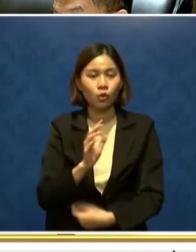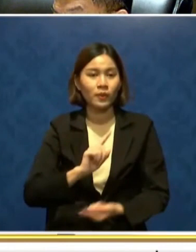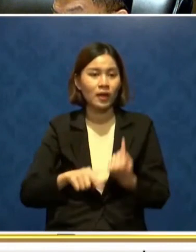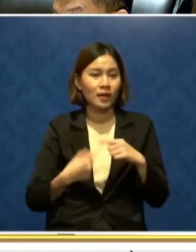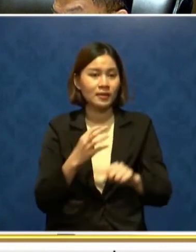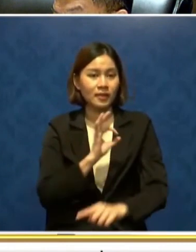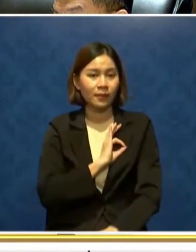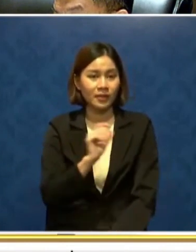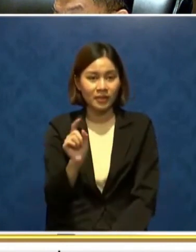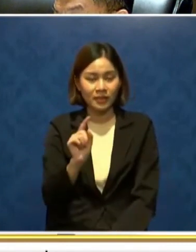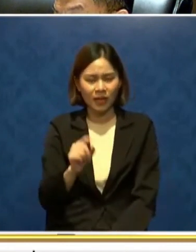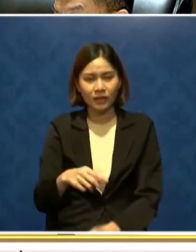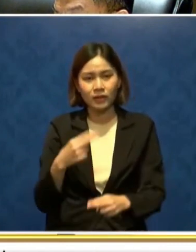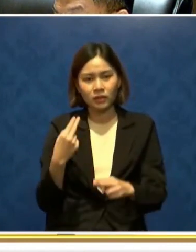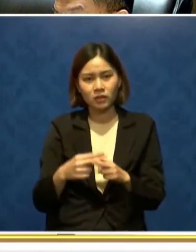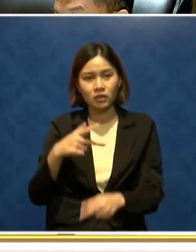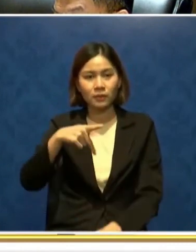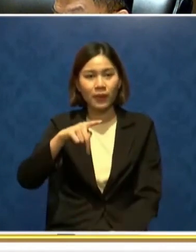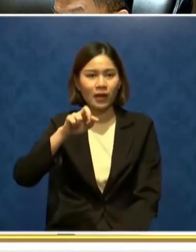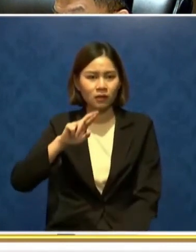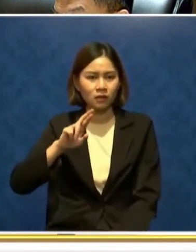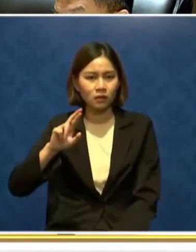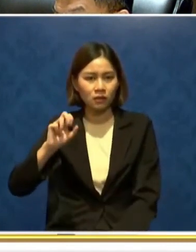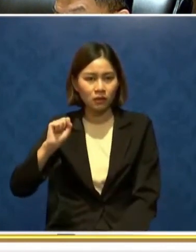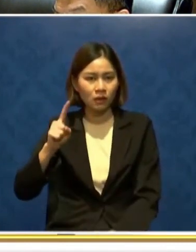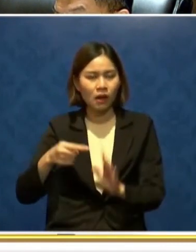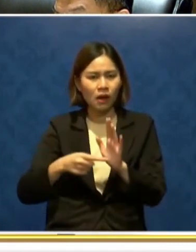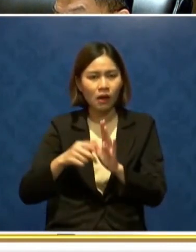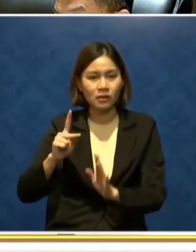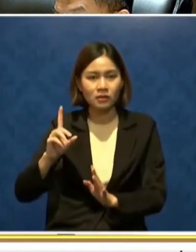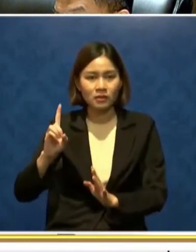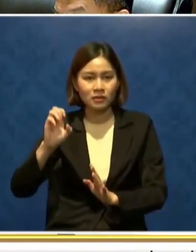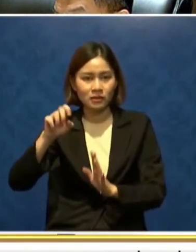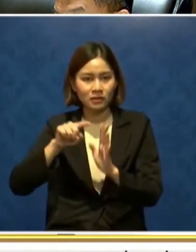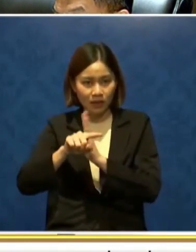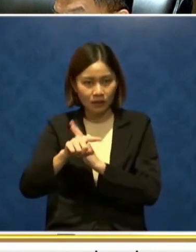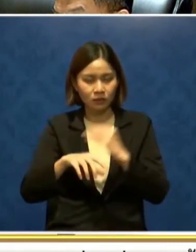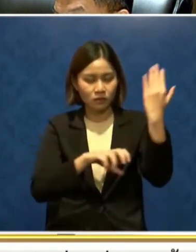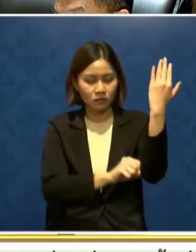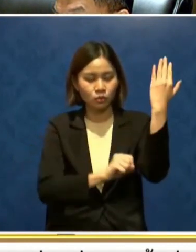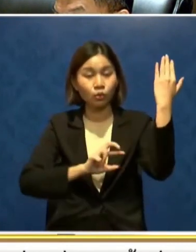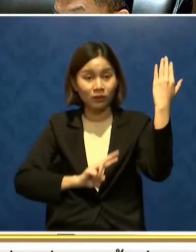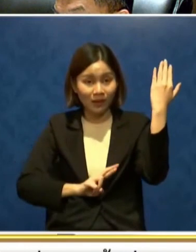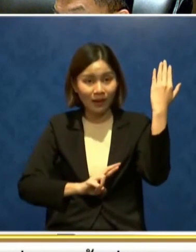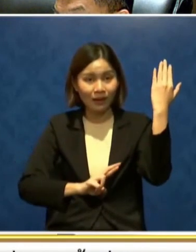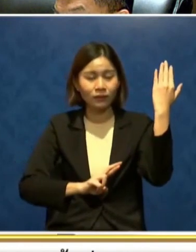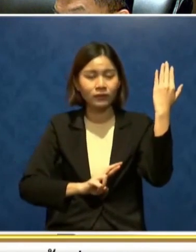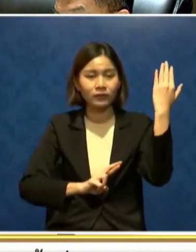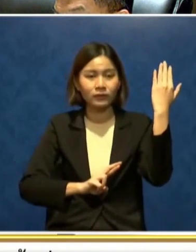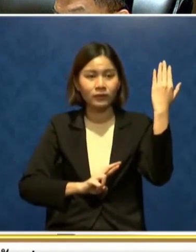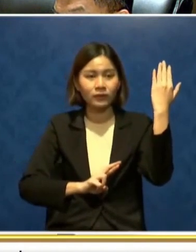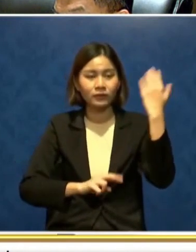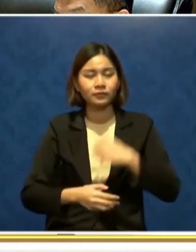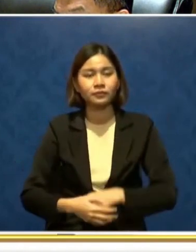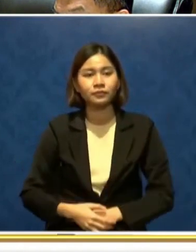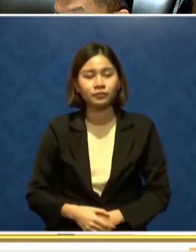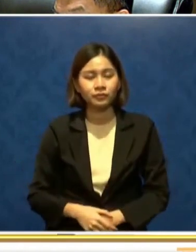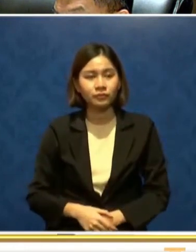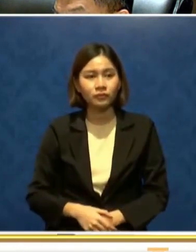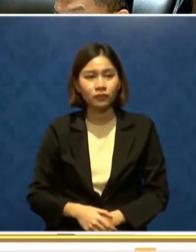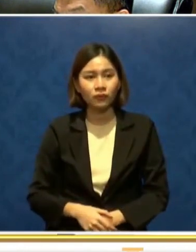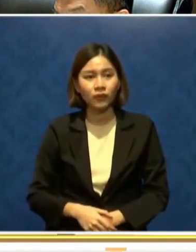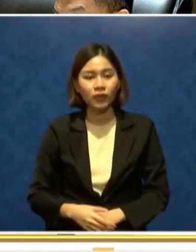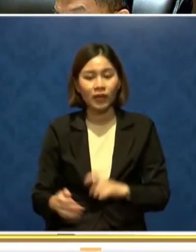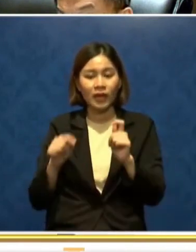เฉพาะนะครับท่านสสพันธ์ศักดิ์บุญแทนบุญแทนนะครับเขต 4สุราษฎร์ธานีนะครับในเขตพื้นที่ของพุนพินนะครับใน